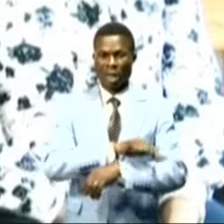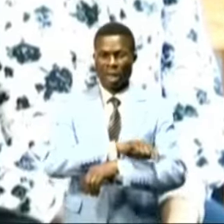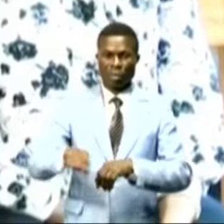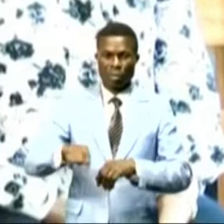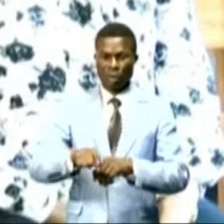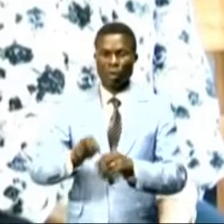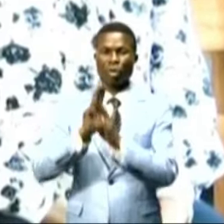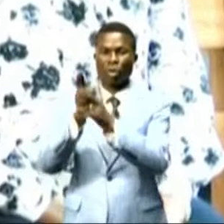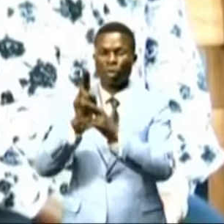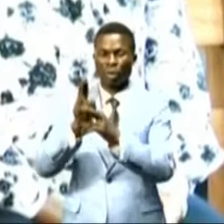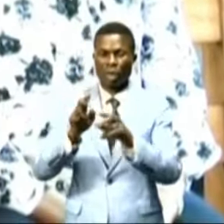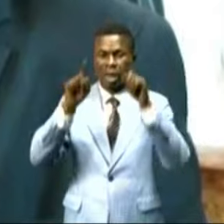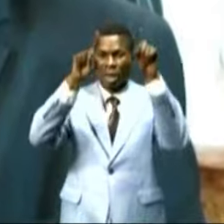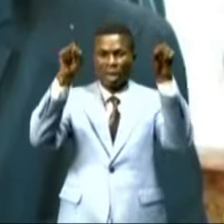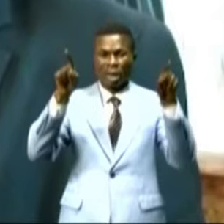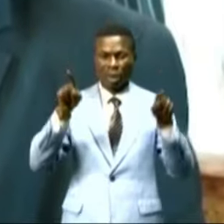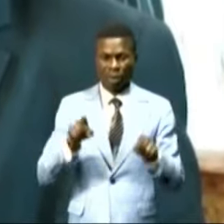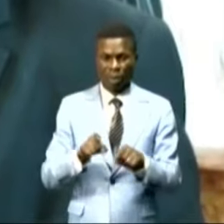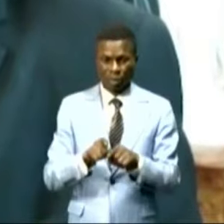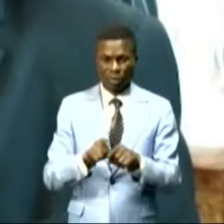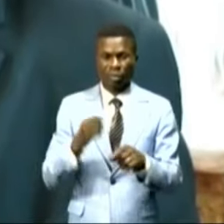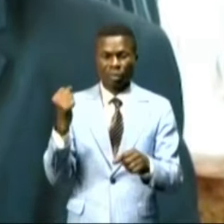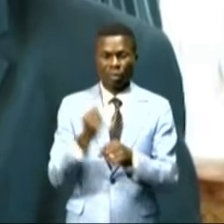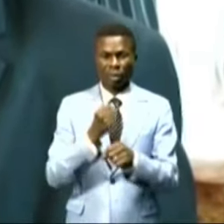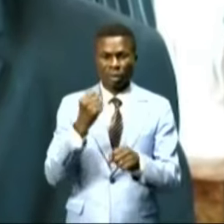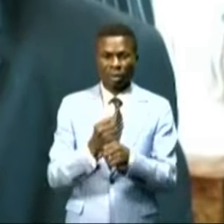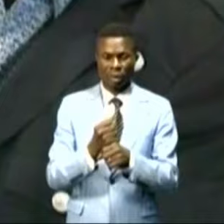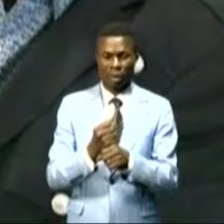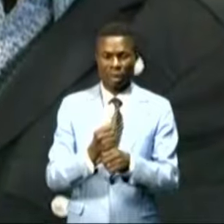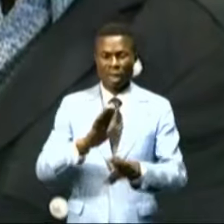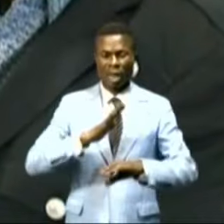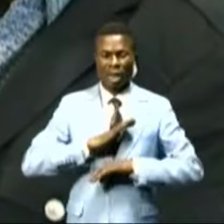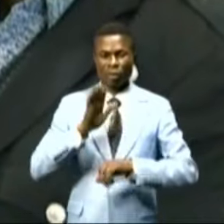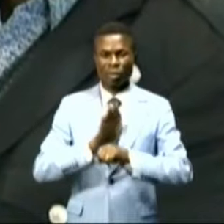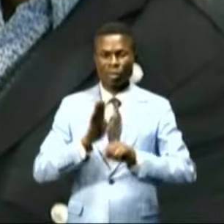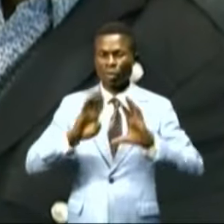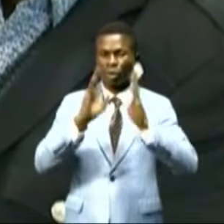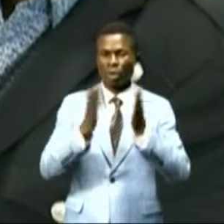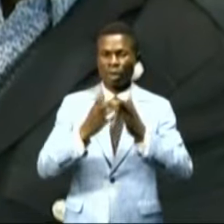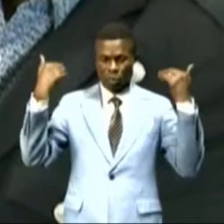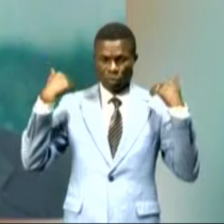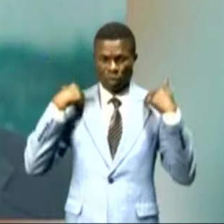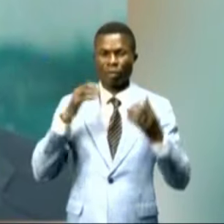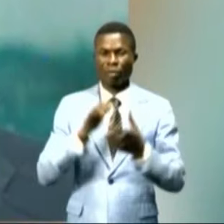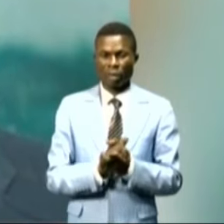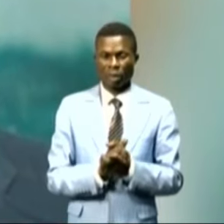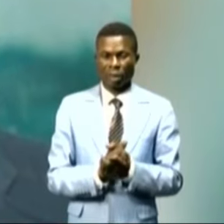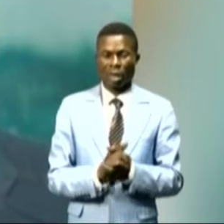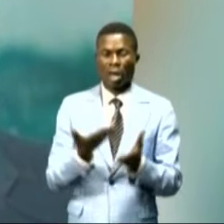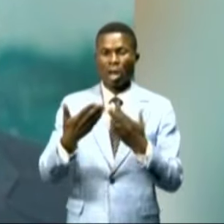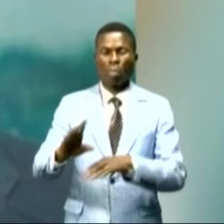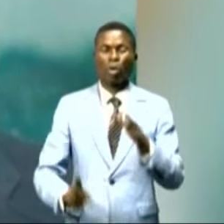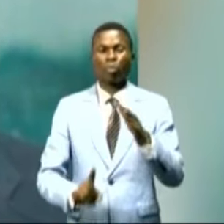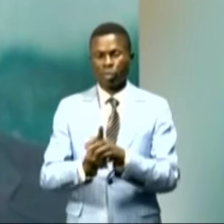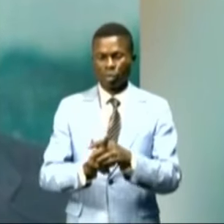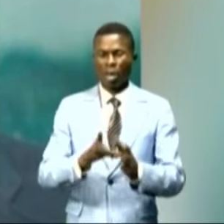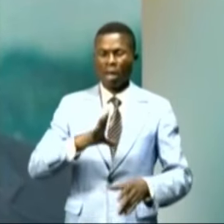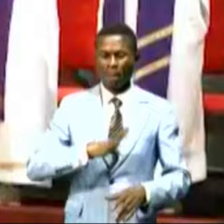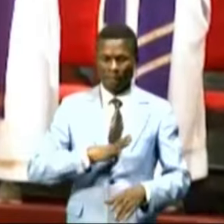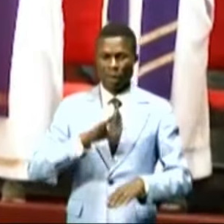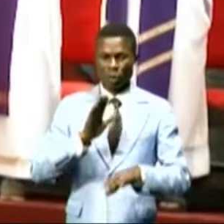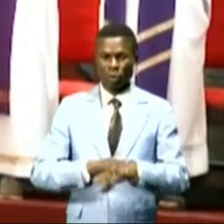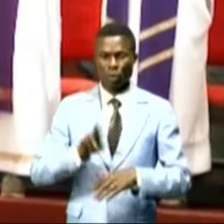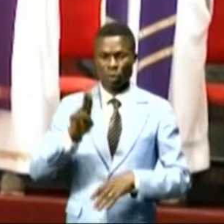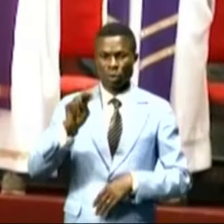reportages aux Infos TV où il a travaillé à la grande satisfaction de ses chefs hiérarchiques. Un départ brutal qui chagrine l'RTNC,